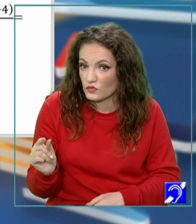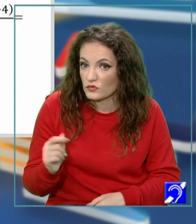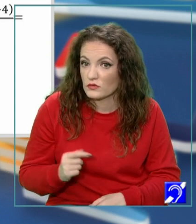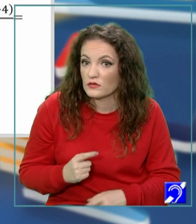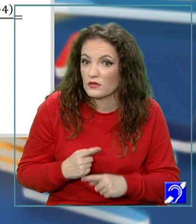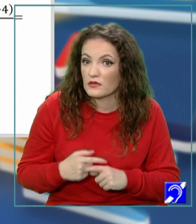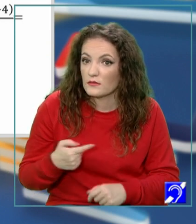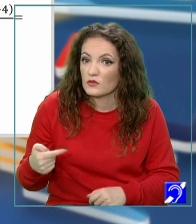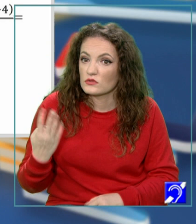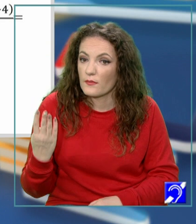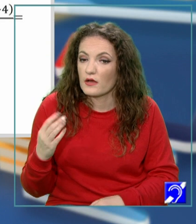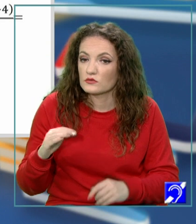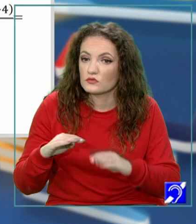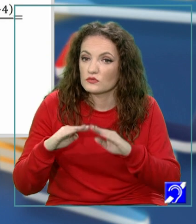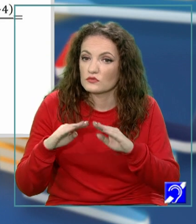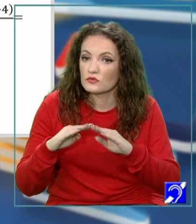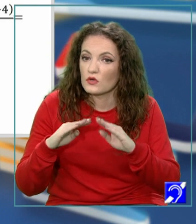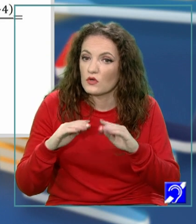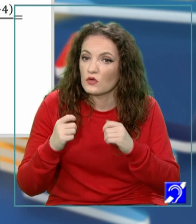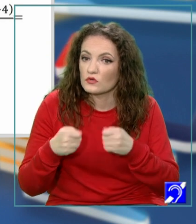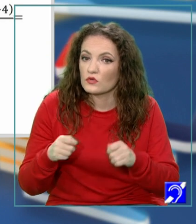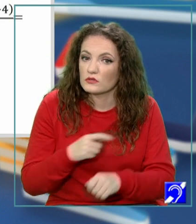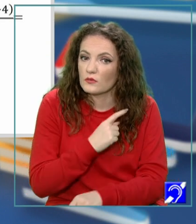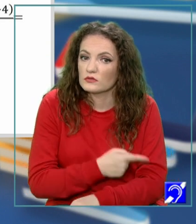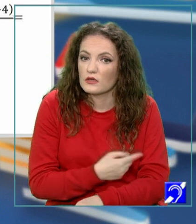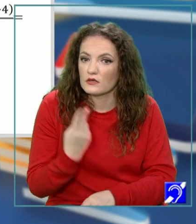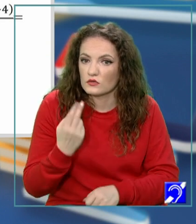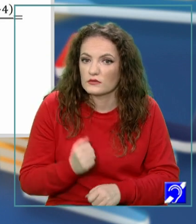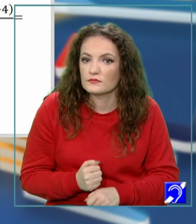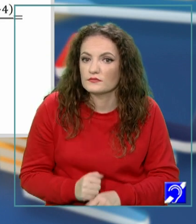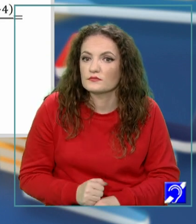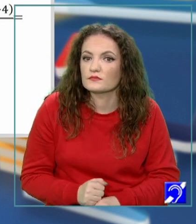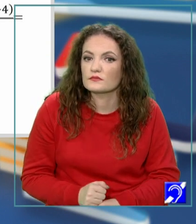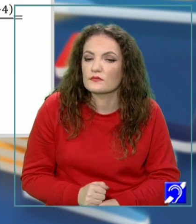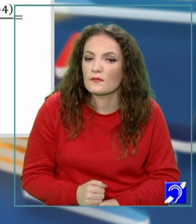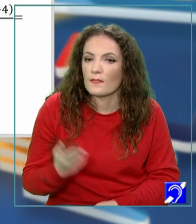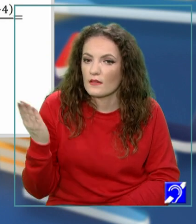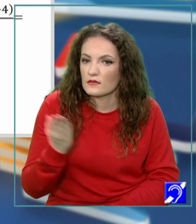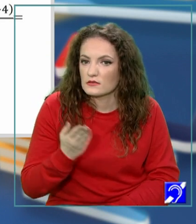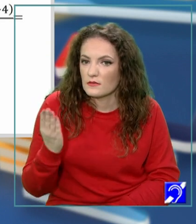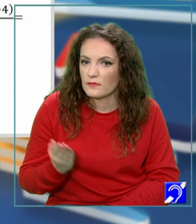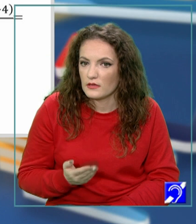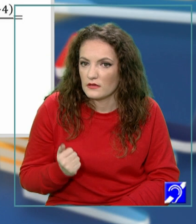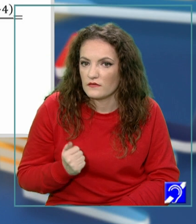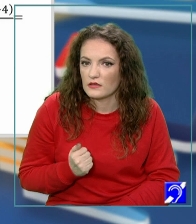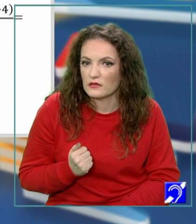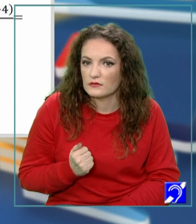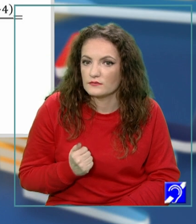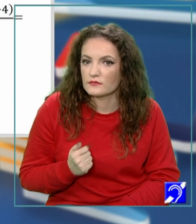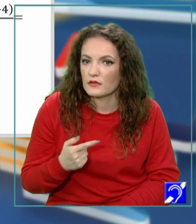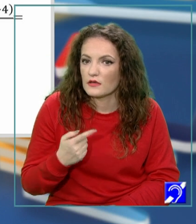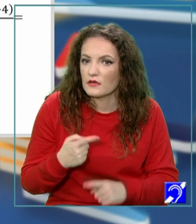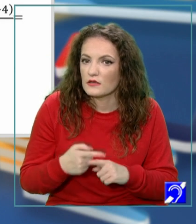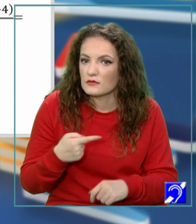4 totul la pătrat supra x plus 4 pe lângă x minus 4. Se simplifică fracția x minus 4 cu x minus